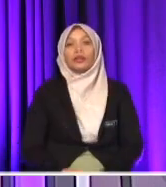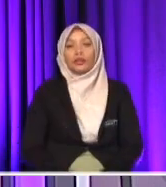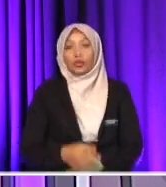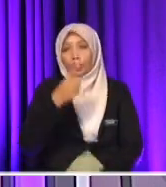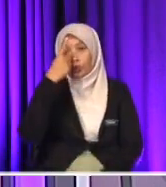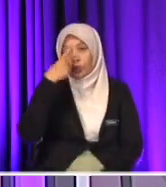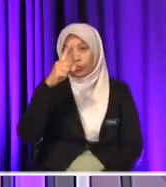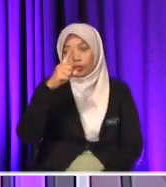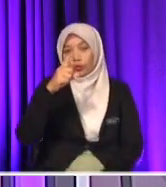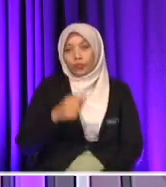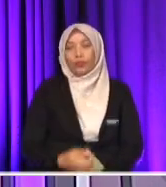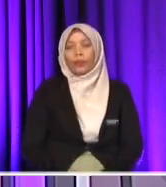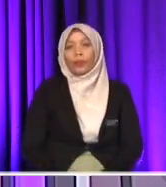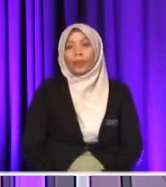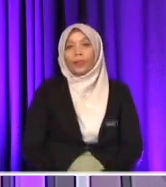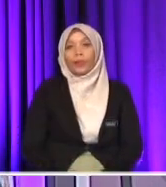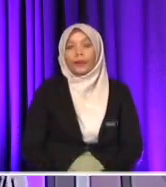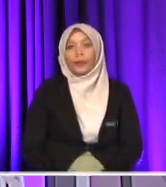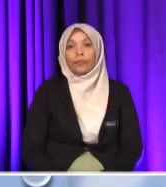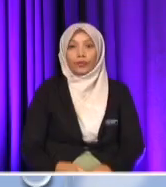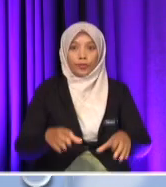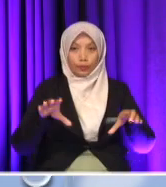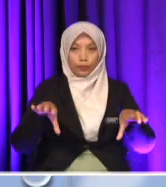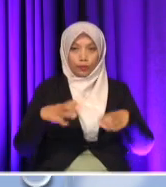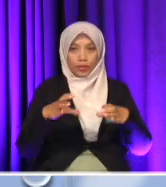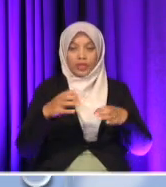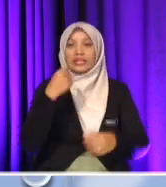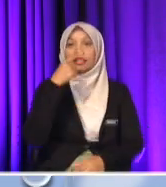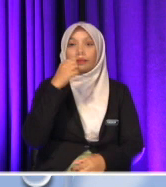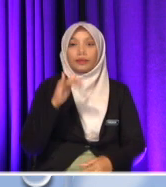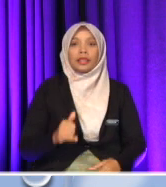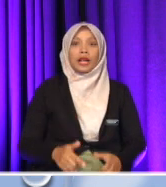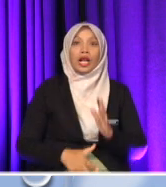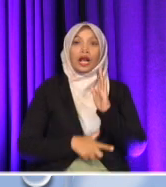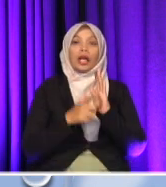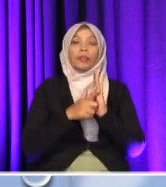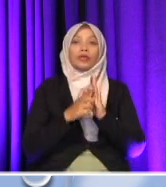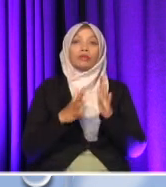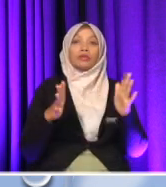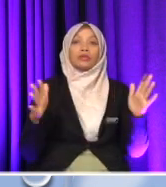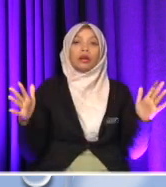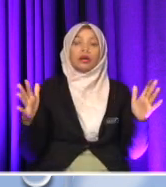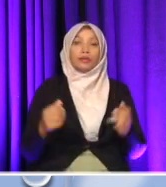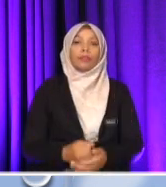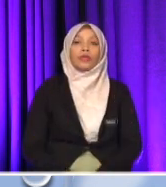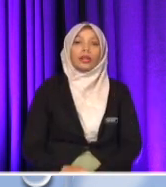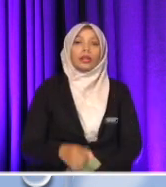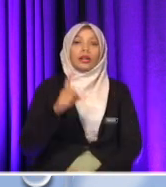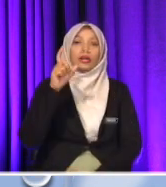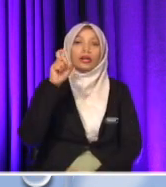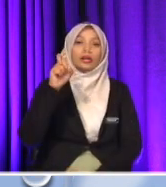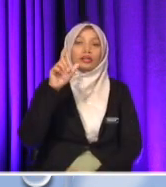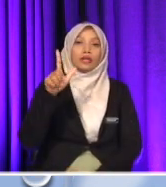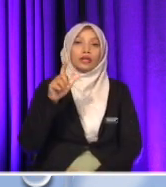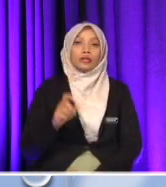kita panggil dia adalah regangan yang perlu kita dapatkan siapa yang lebih besar. Yang ni tadi kita akan kira SL dan XC siapa yang